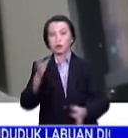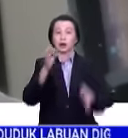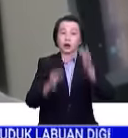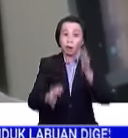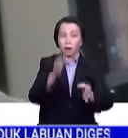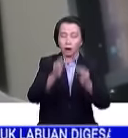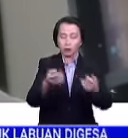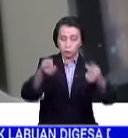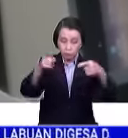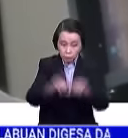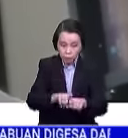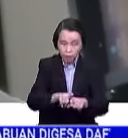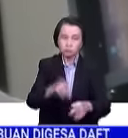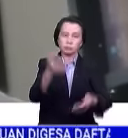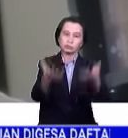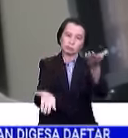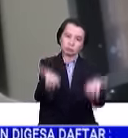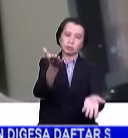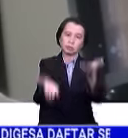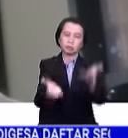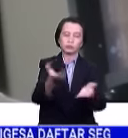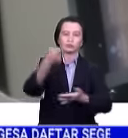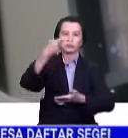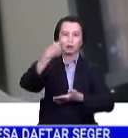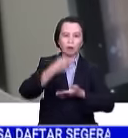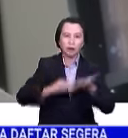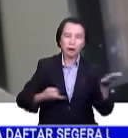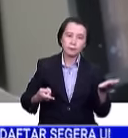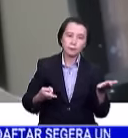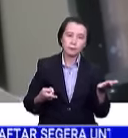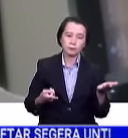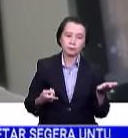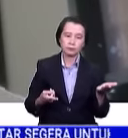kemungkinannya apa yang di